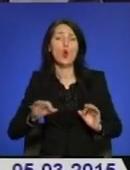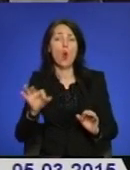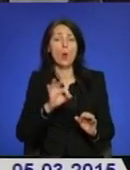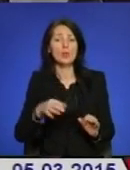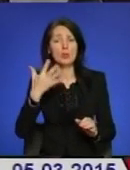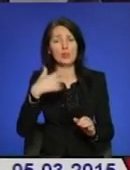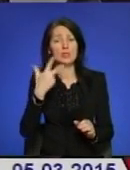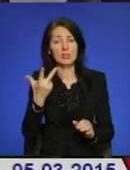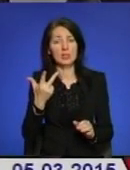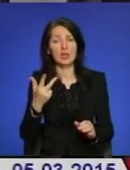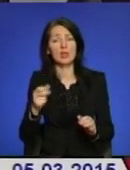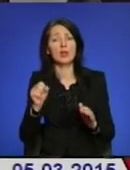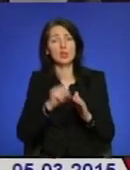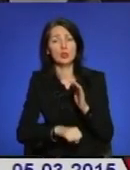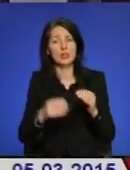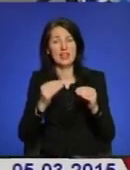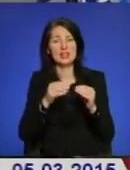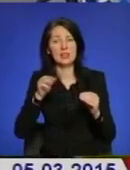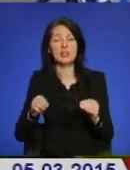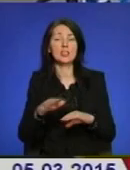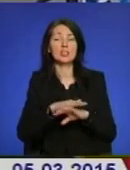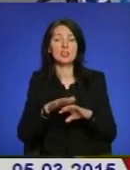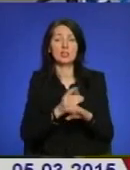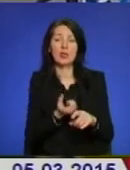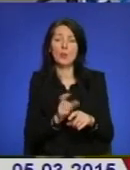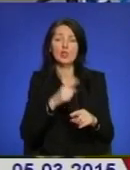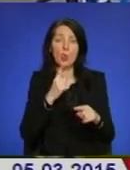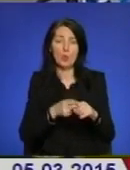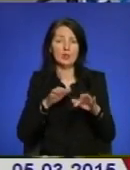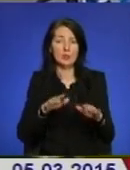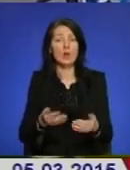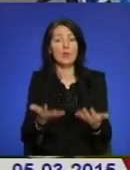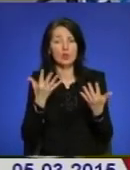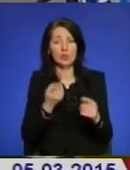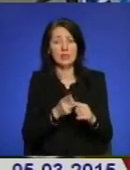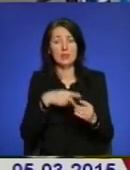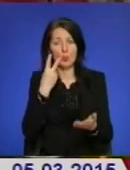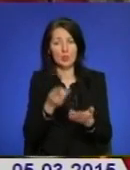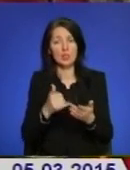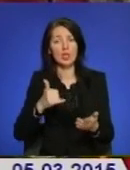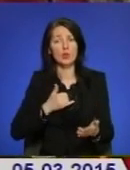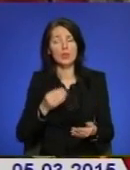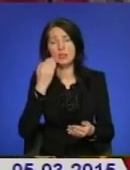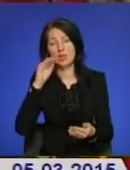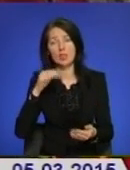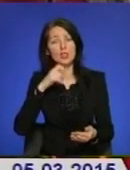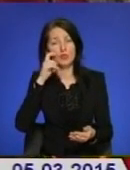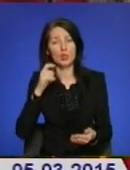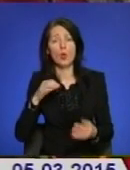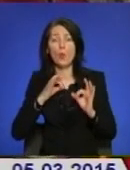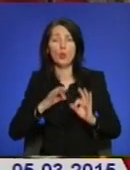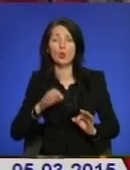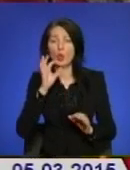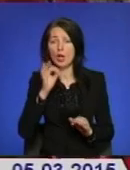53 злочини на 10 тисяч населення. Більше половини справ розкрито. Ці показники у нас найкращі в Україні. У прокуратурі, кажуть, хвилює